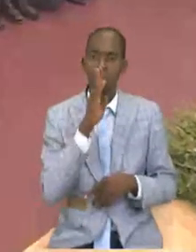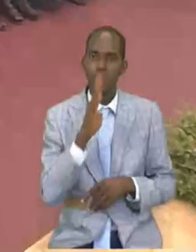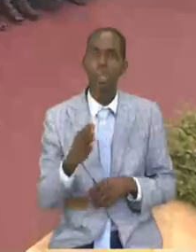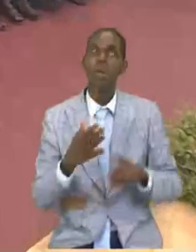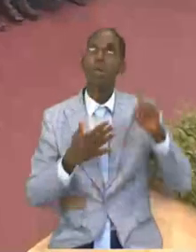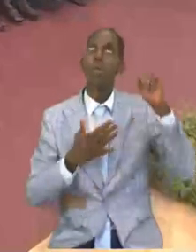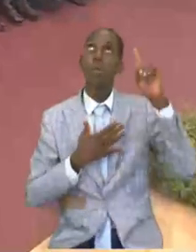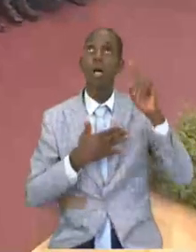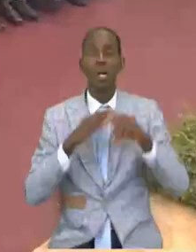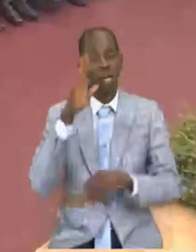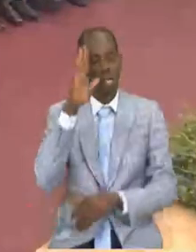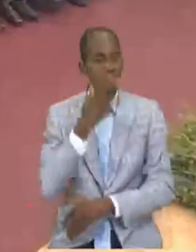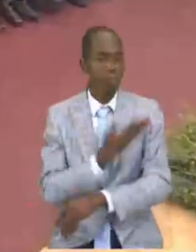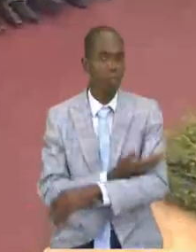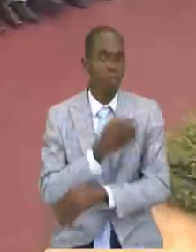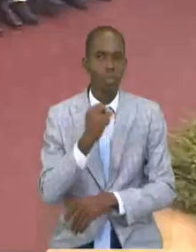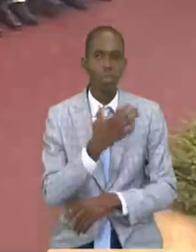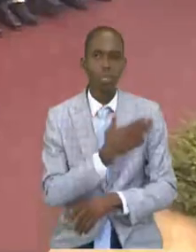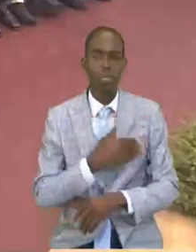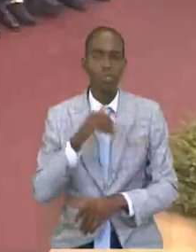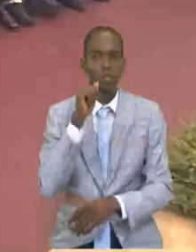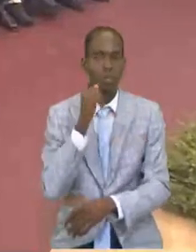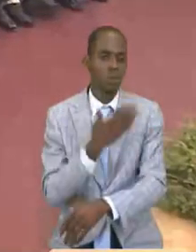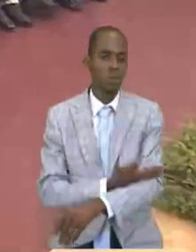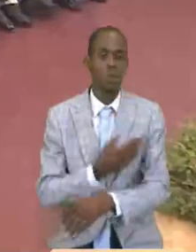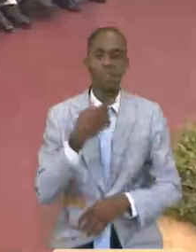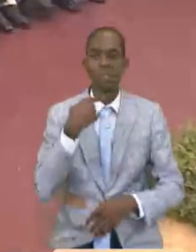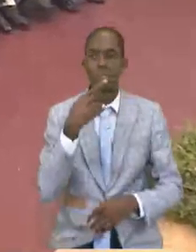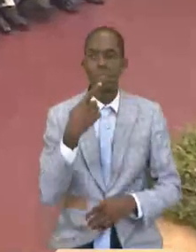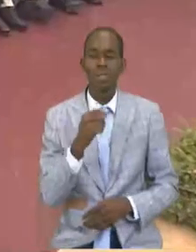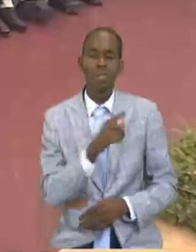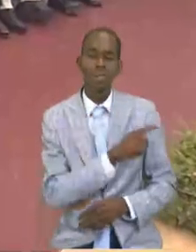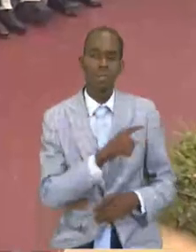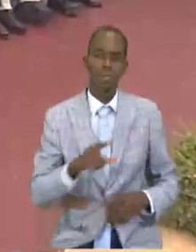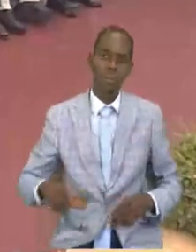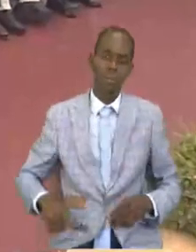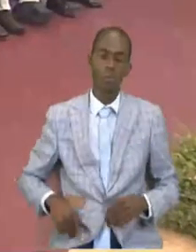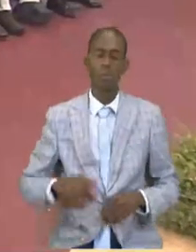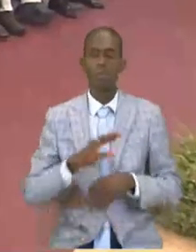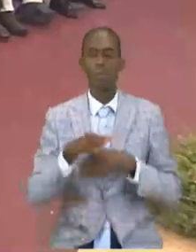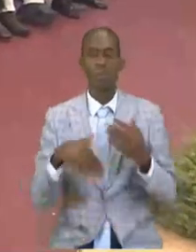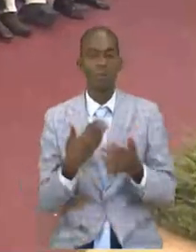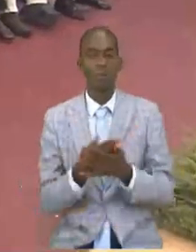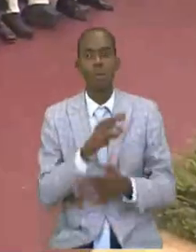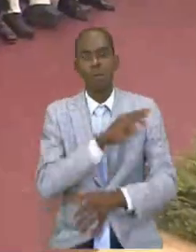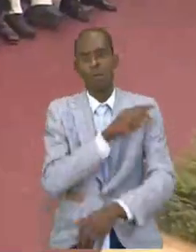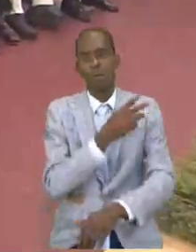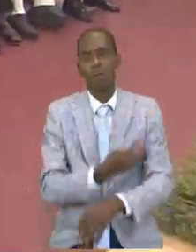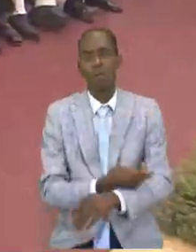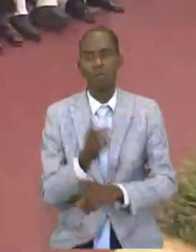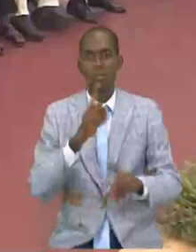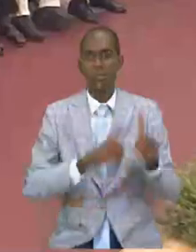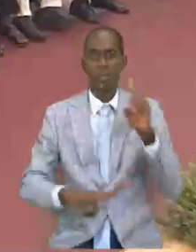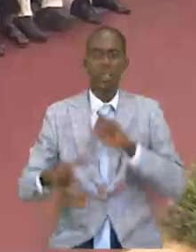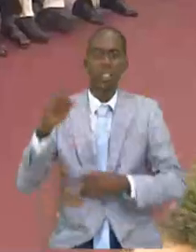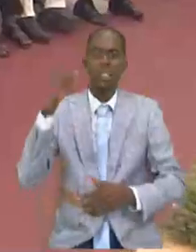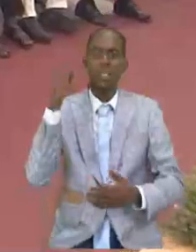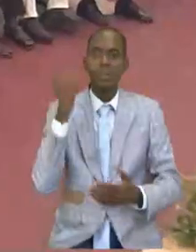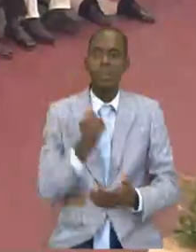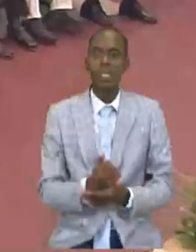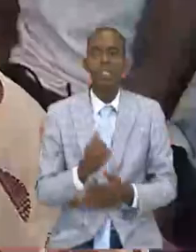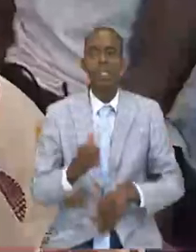pour moi des fils et des filles, dit le Seigneur Tout-Puissant. Quelqu'un